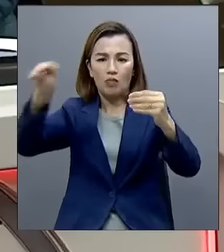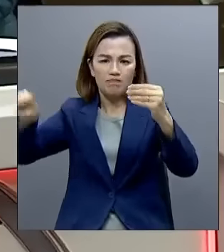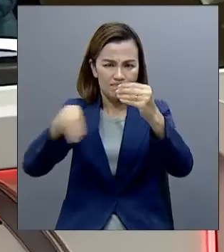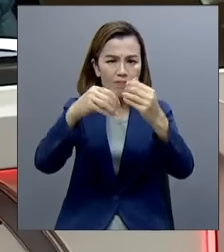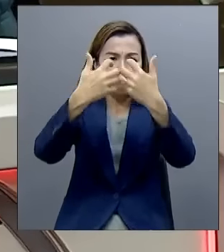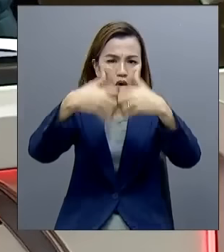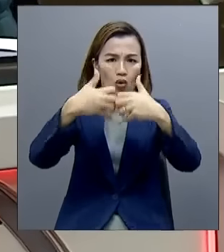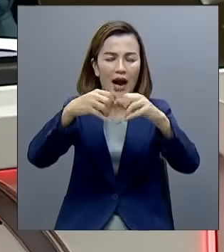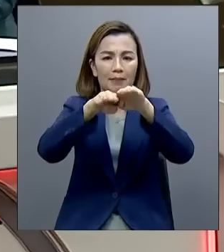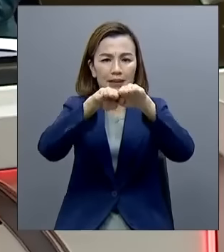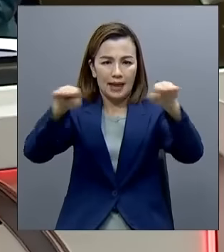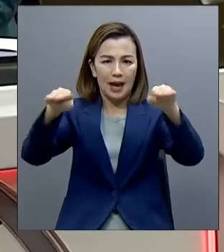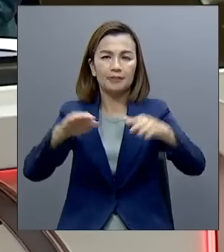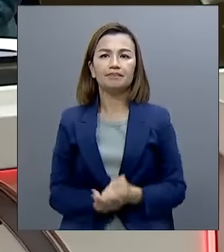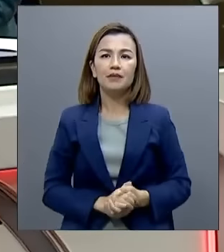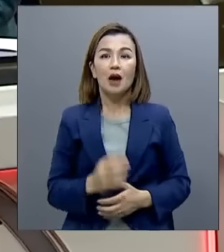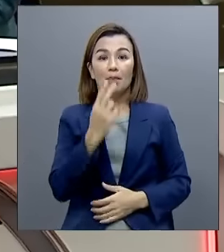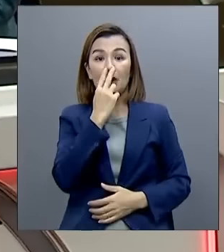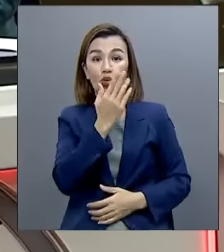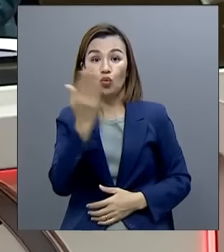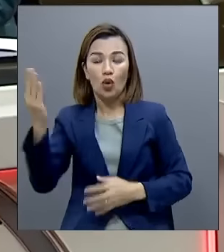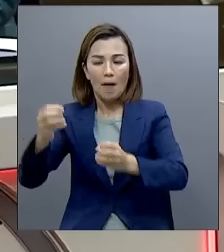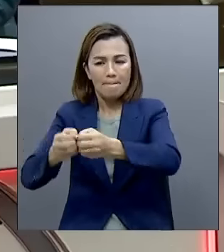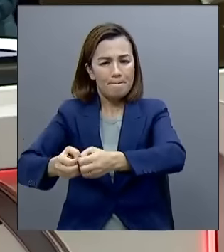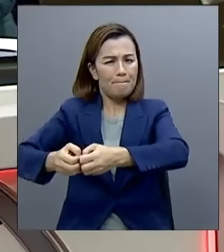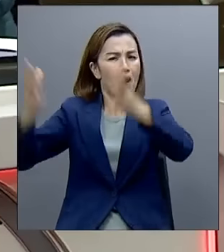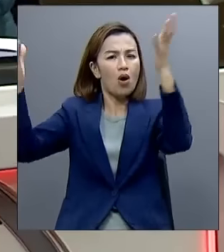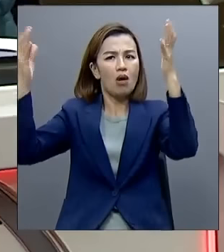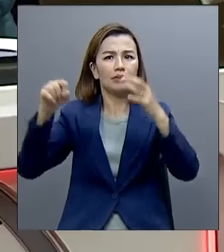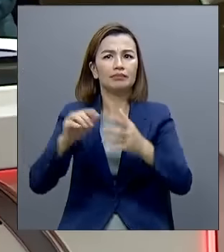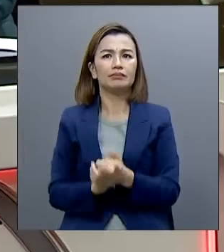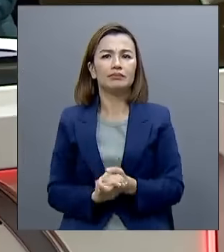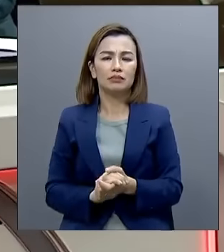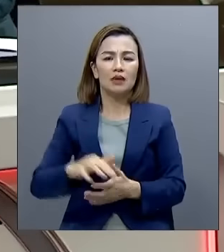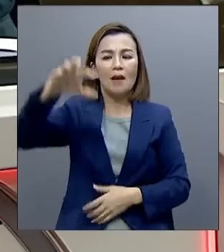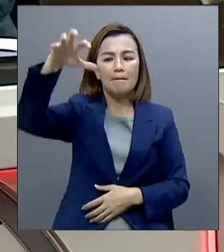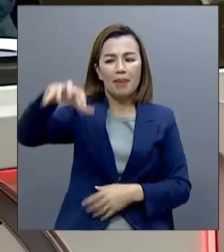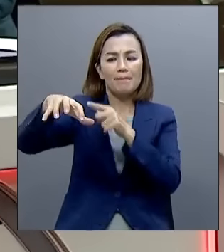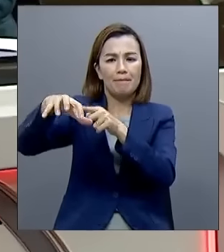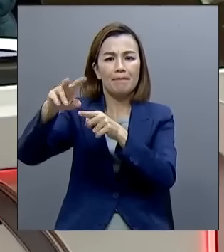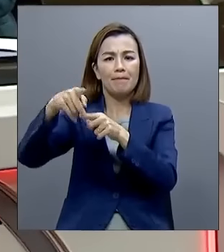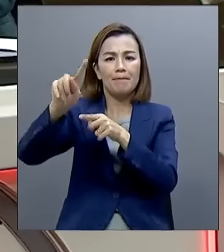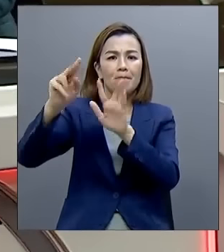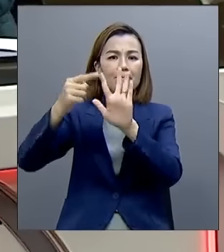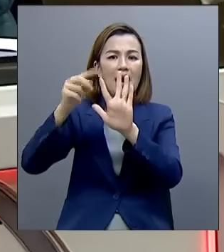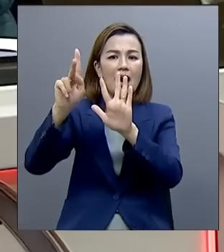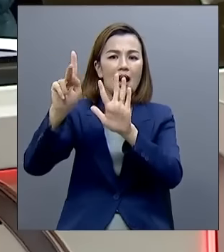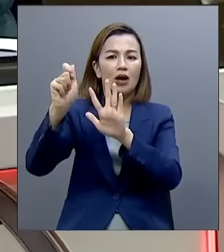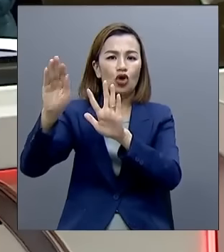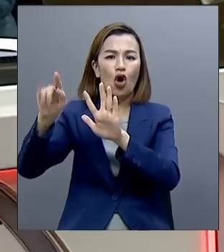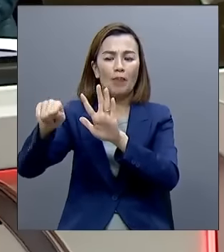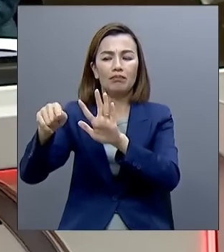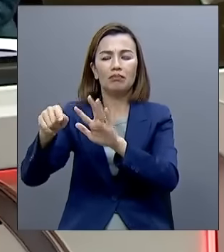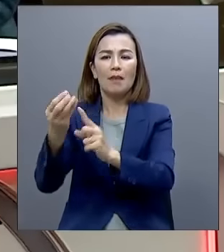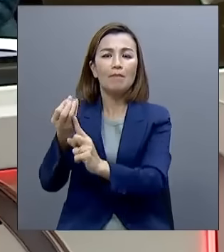คุณผู้ชมมาไล่เรียงกันอีกครั้งนะคะกับเหตุระเบิดที่โรงงานหรือเรียกให้ถูกจริงๆเนี่ยเป็นสถานประกอบการพลุดอกไม้ไฟที่สุพรรณบุรี